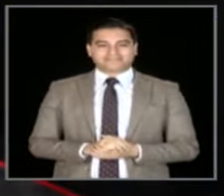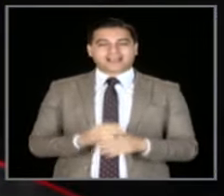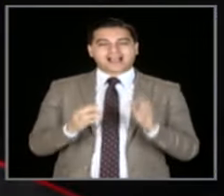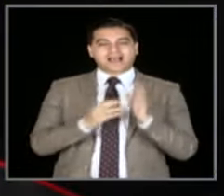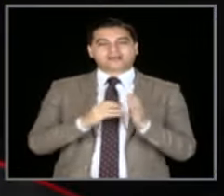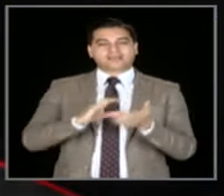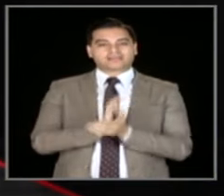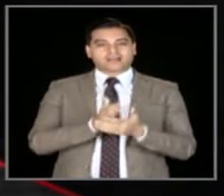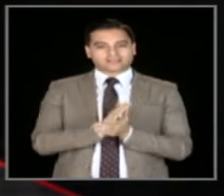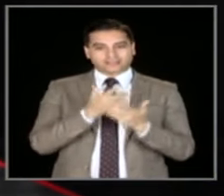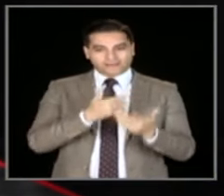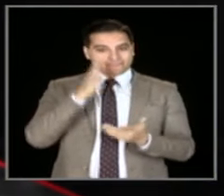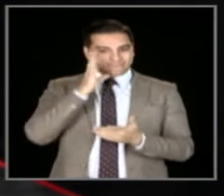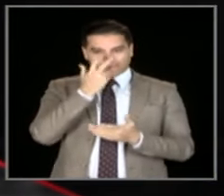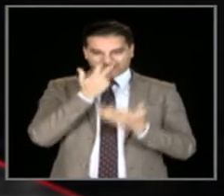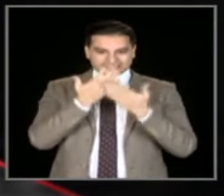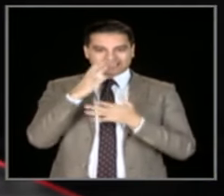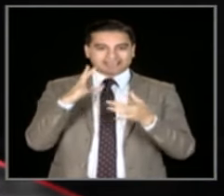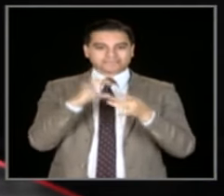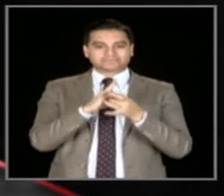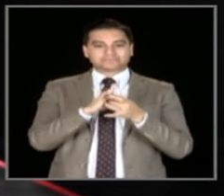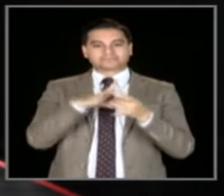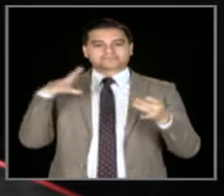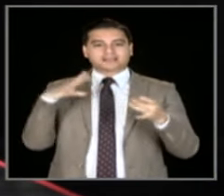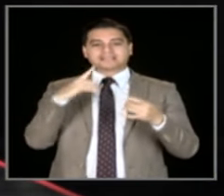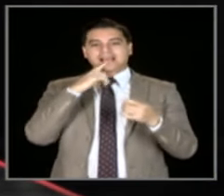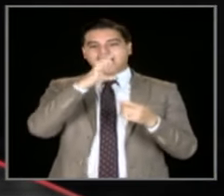جامعة طنطا استقلت كجامعة في عام